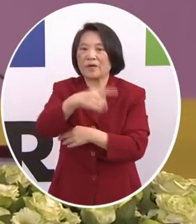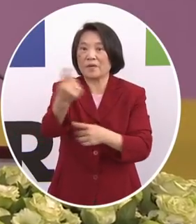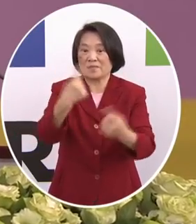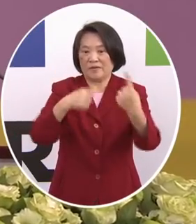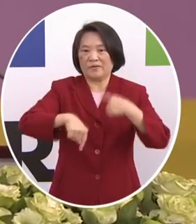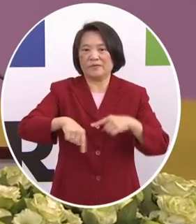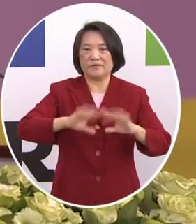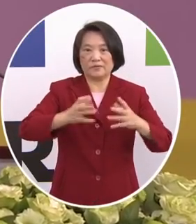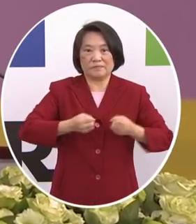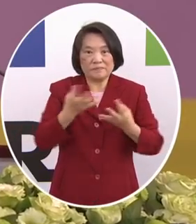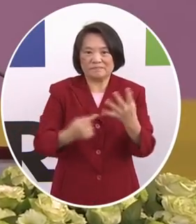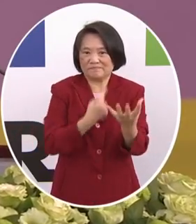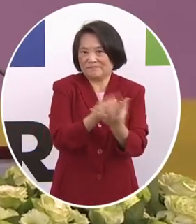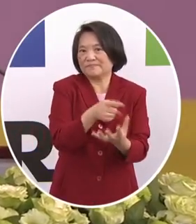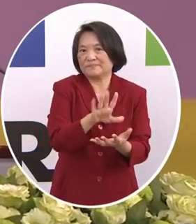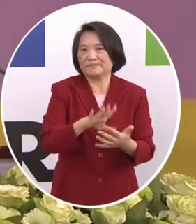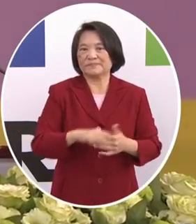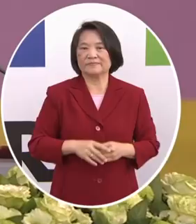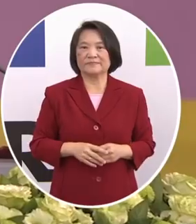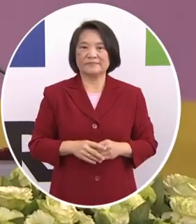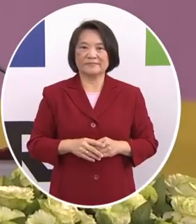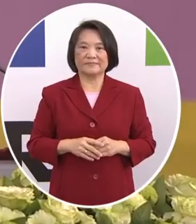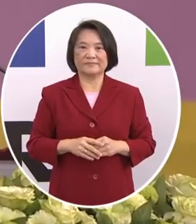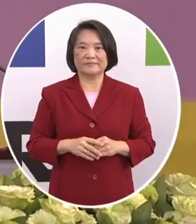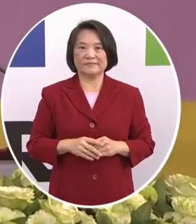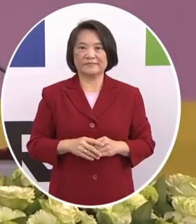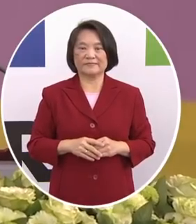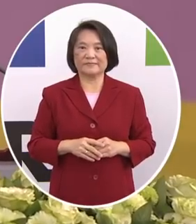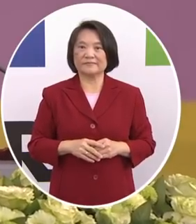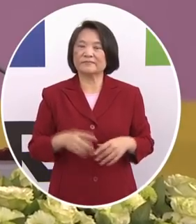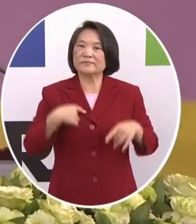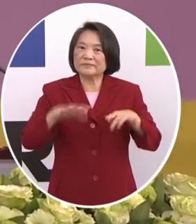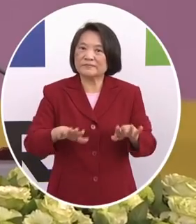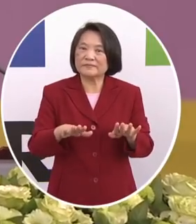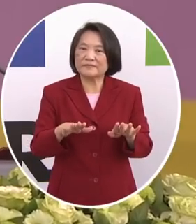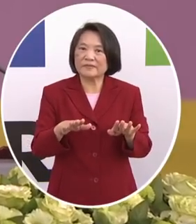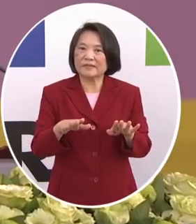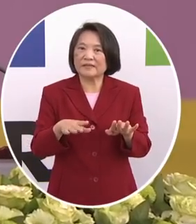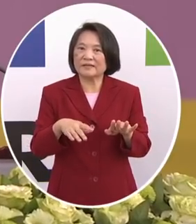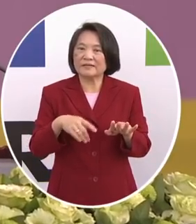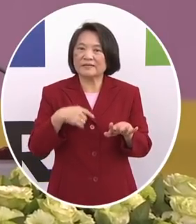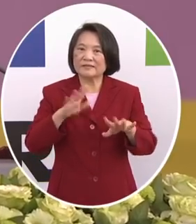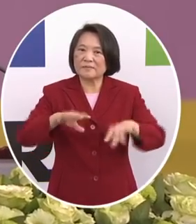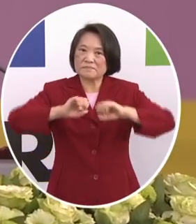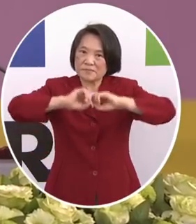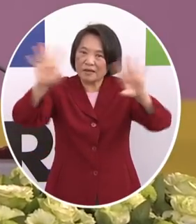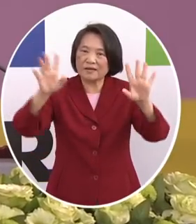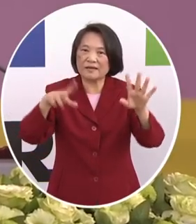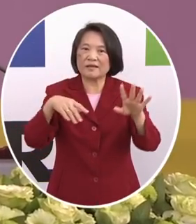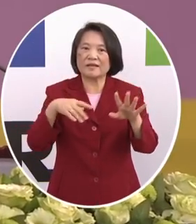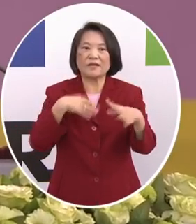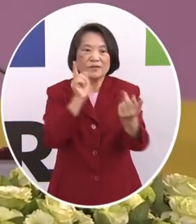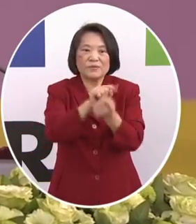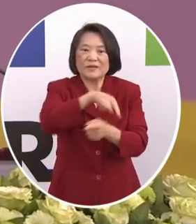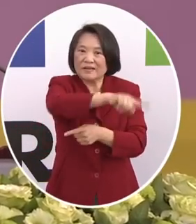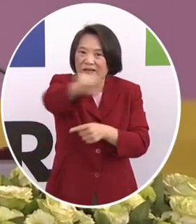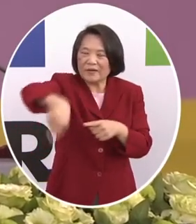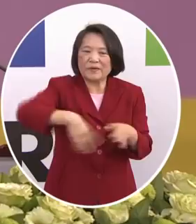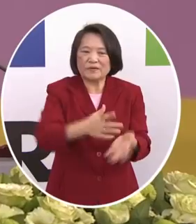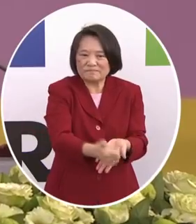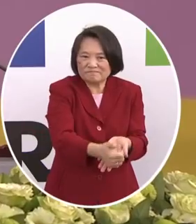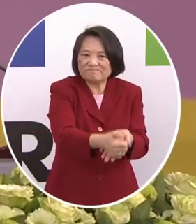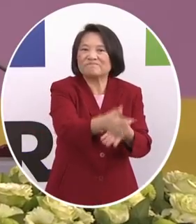了我们的国庆典礼。让我们借这个机会，向他们表达最诚挚的感